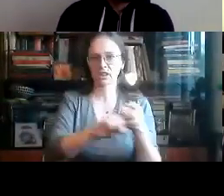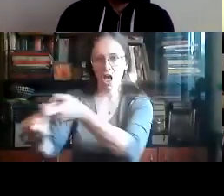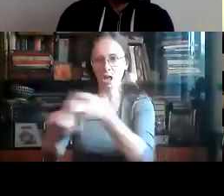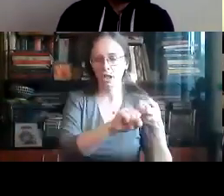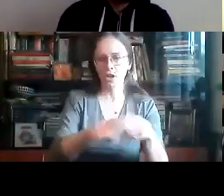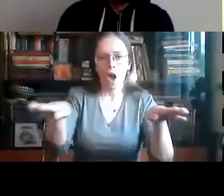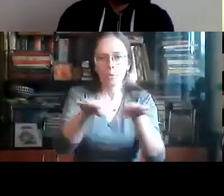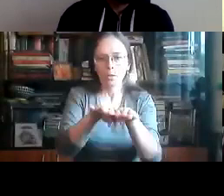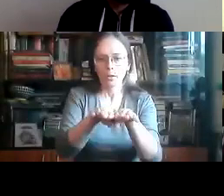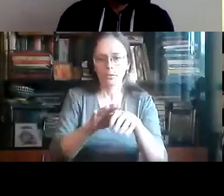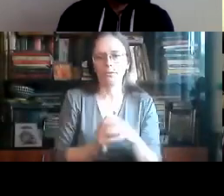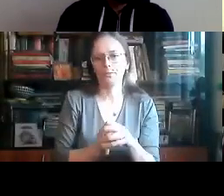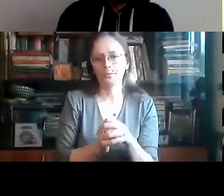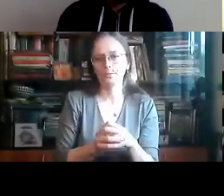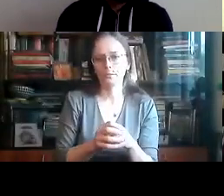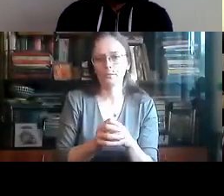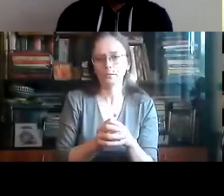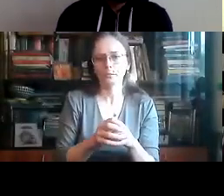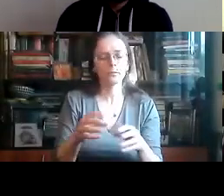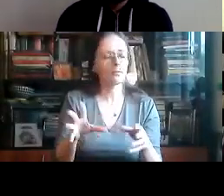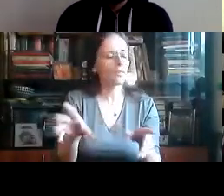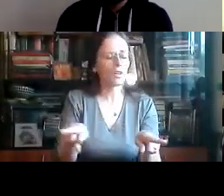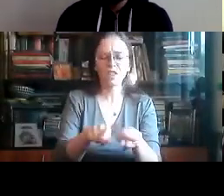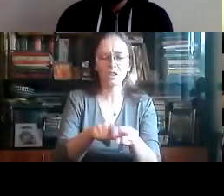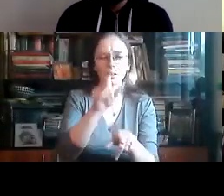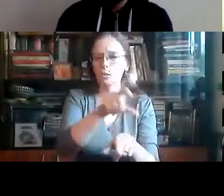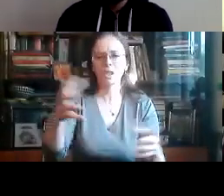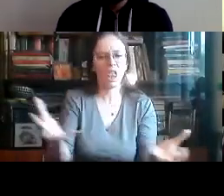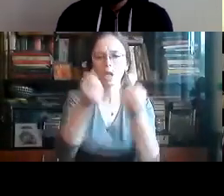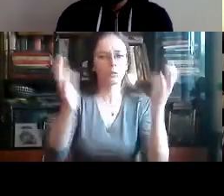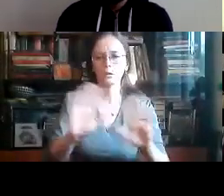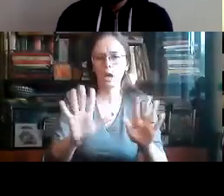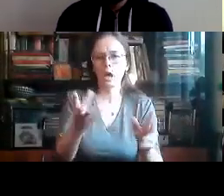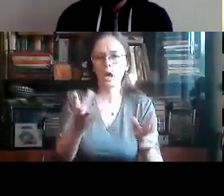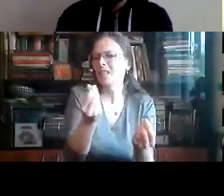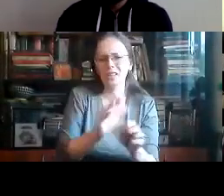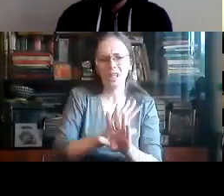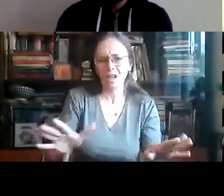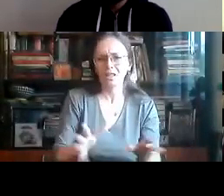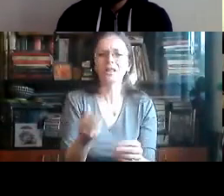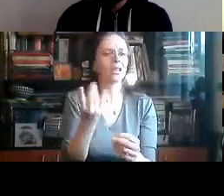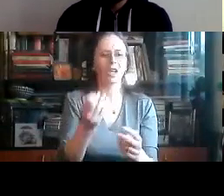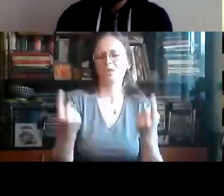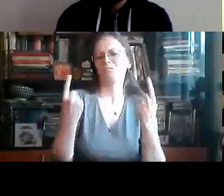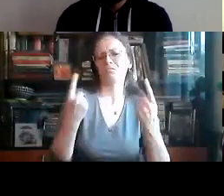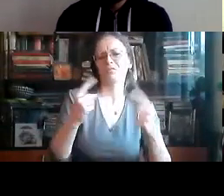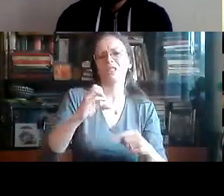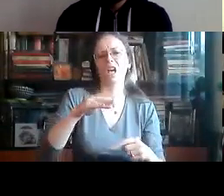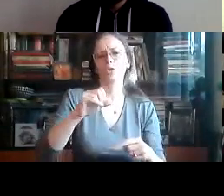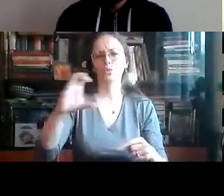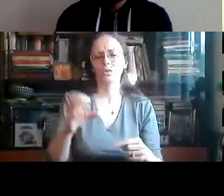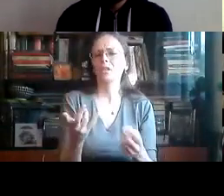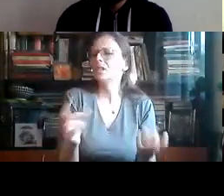в общем, перед ней все равны, и не спасает уже ни твой статус, ни твое положение, ни деньги. И мне кажется, что